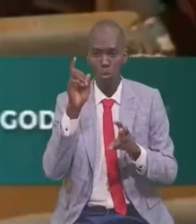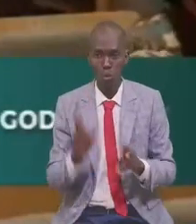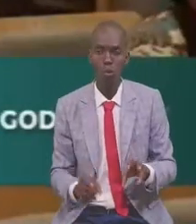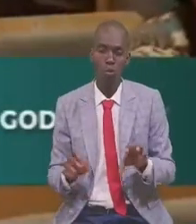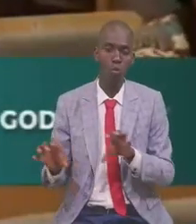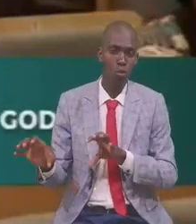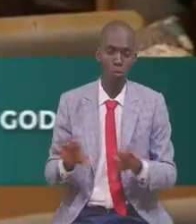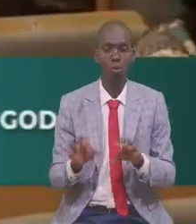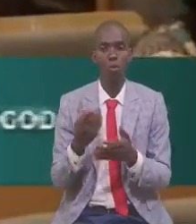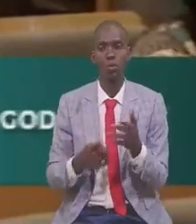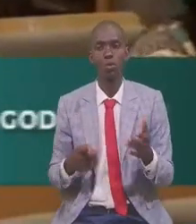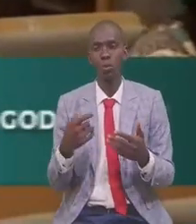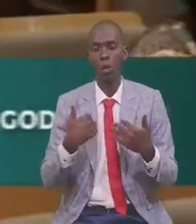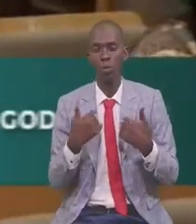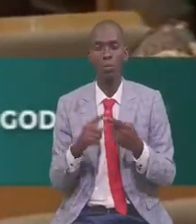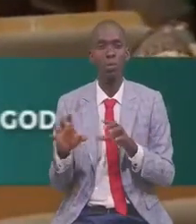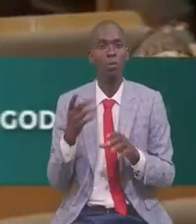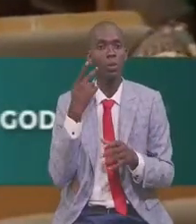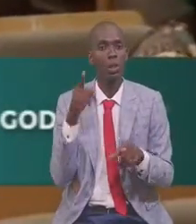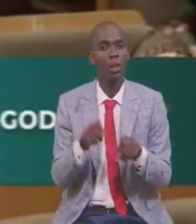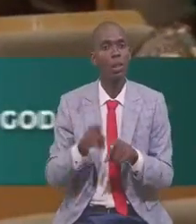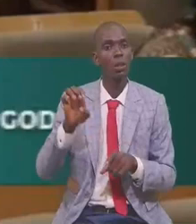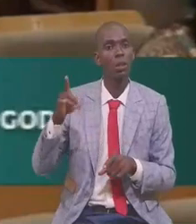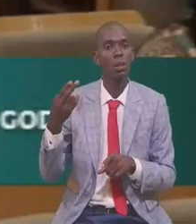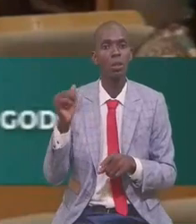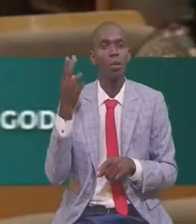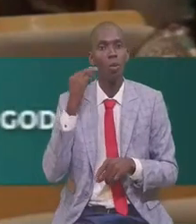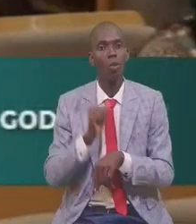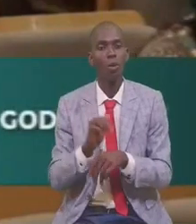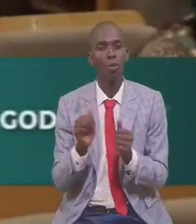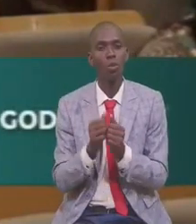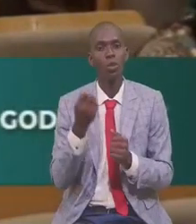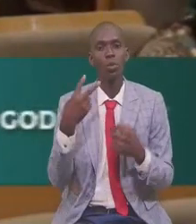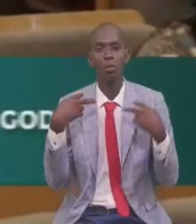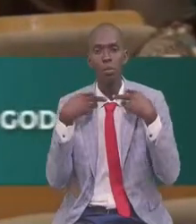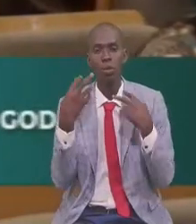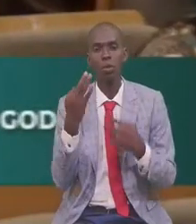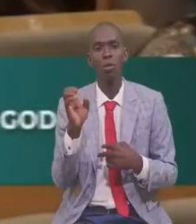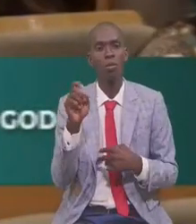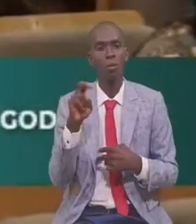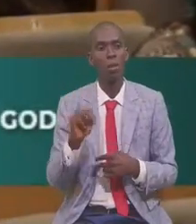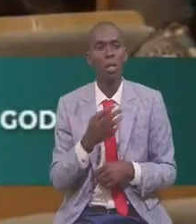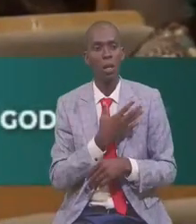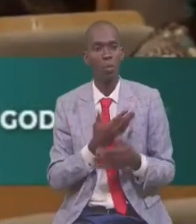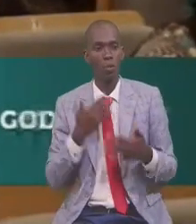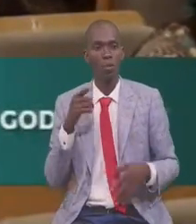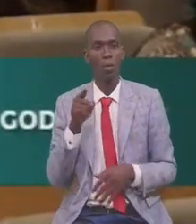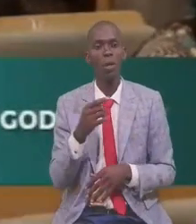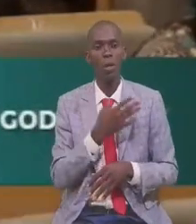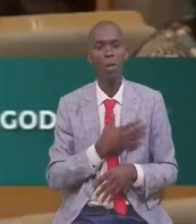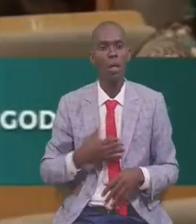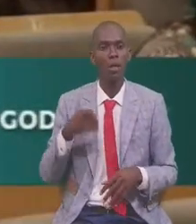bœufs et il était avec la 12e. Élisée s'approcha de lui et il jeta sur lui